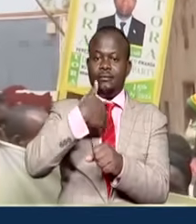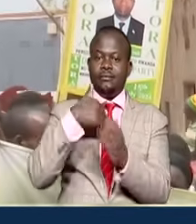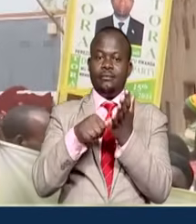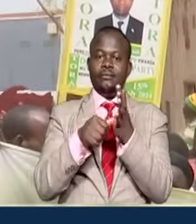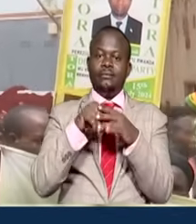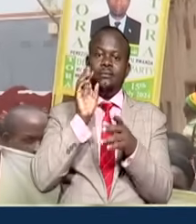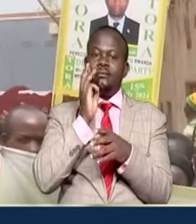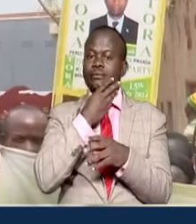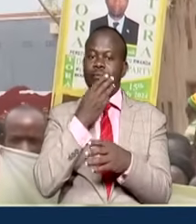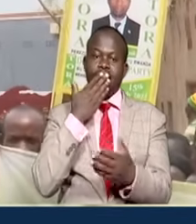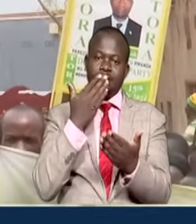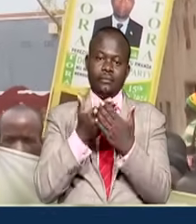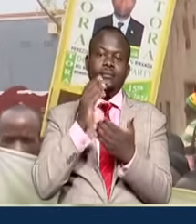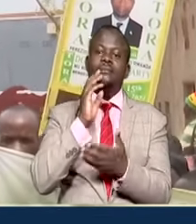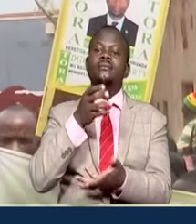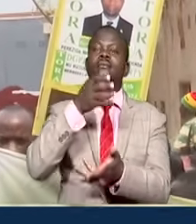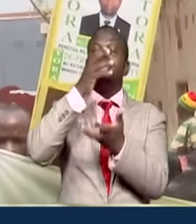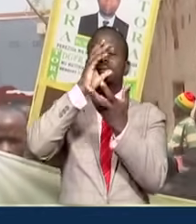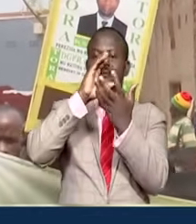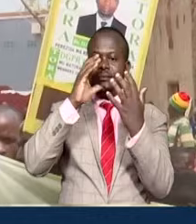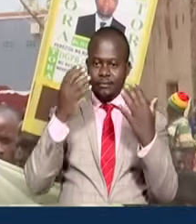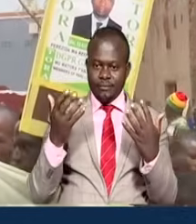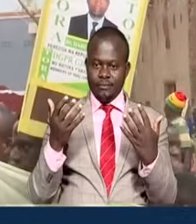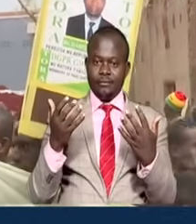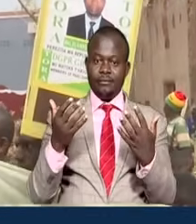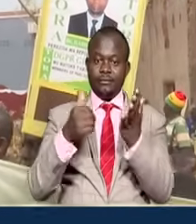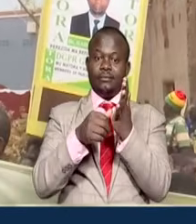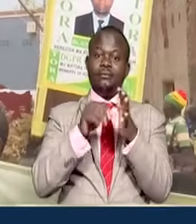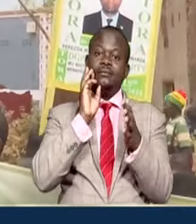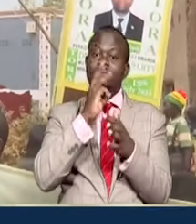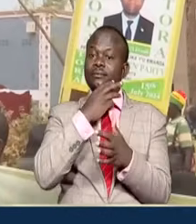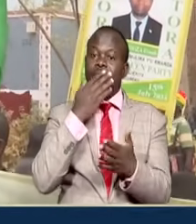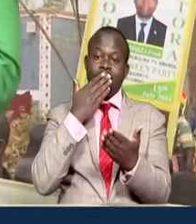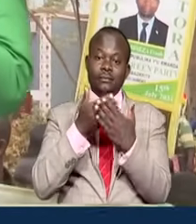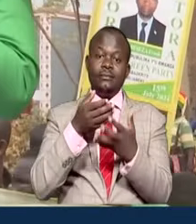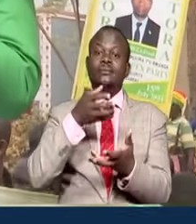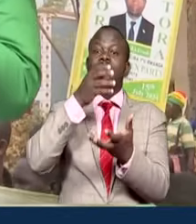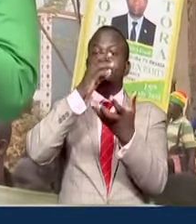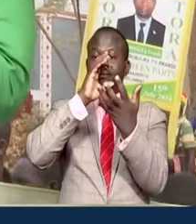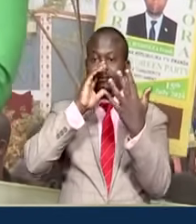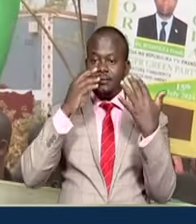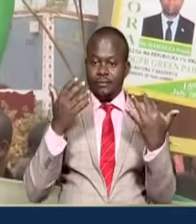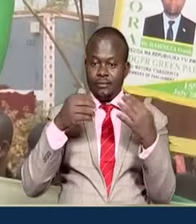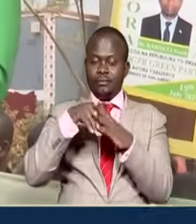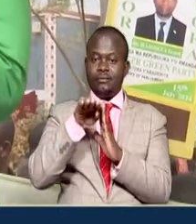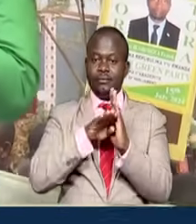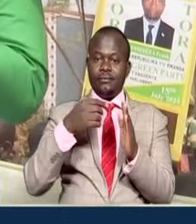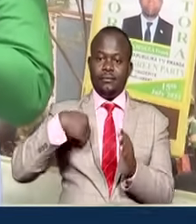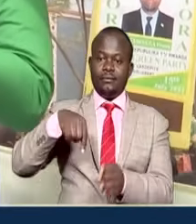cy'amazi meza yo kunywa. Ikibazo cy'amazi meza yo kunywa kiri muri gahunda